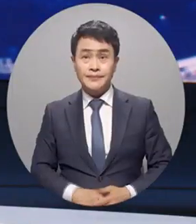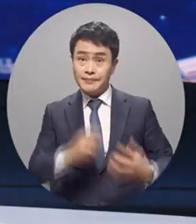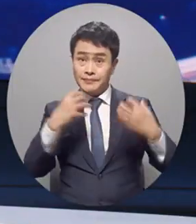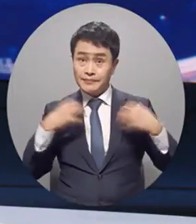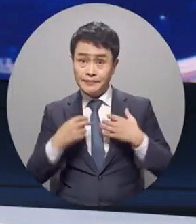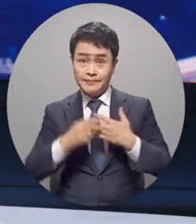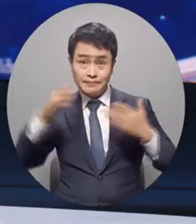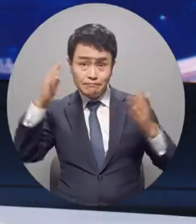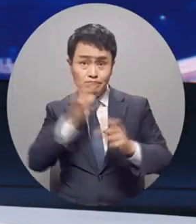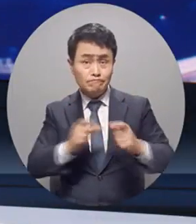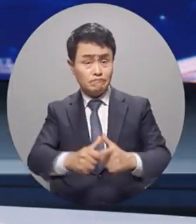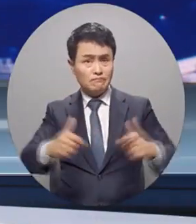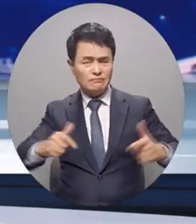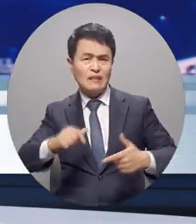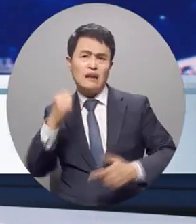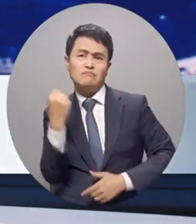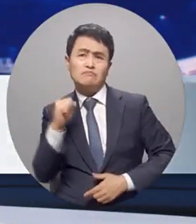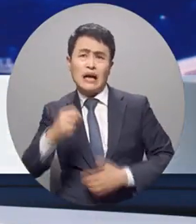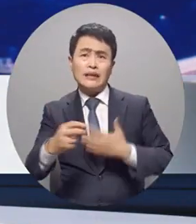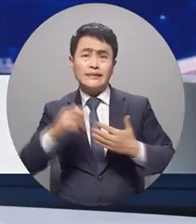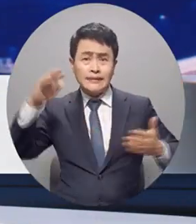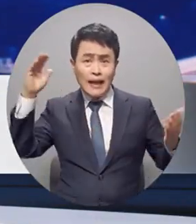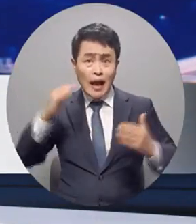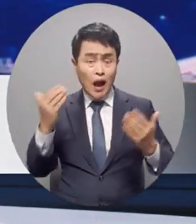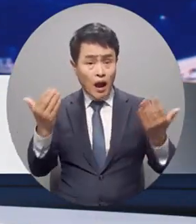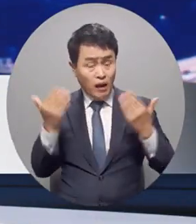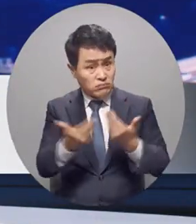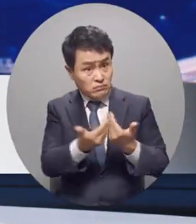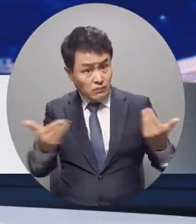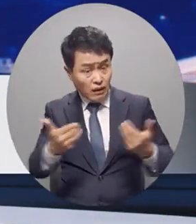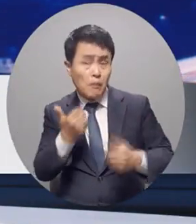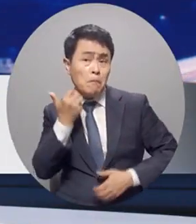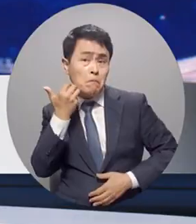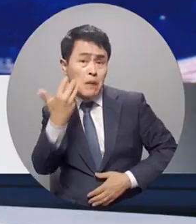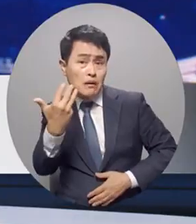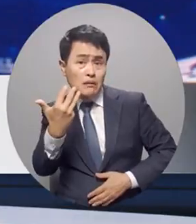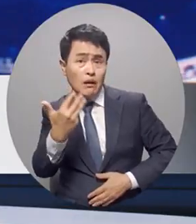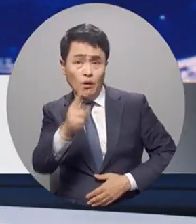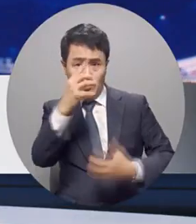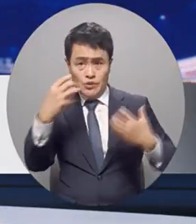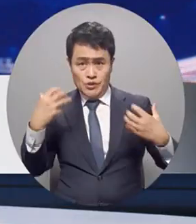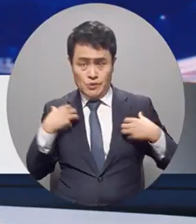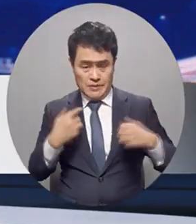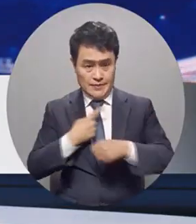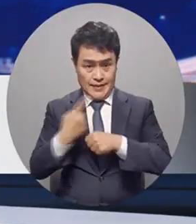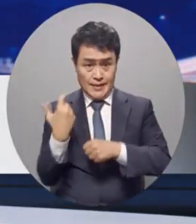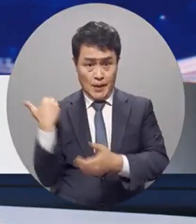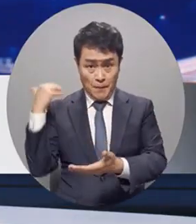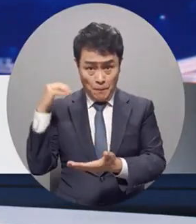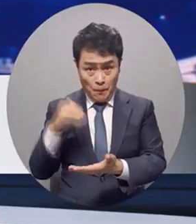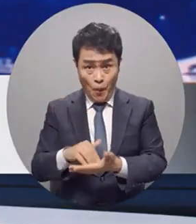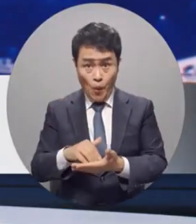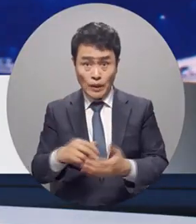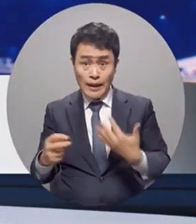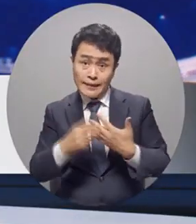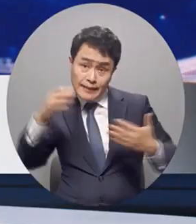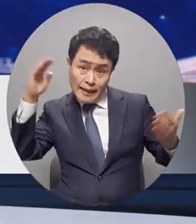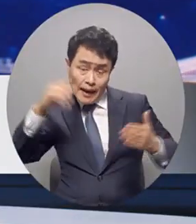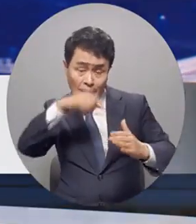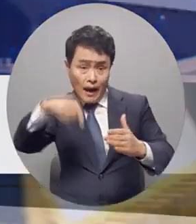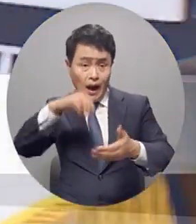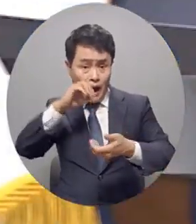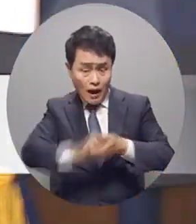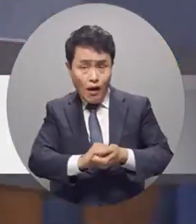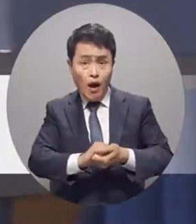정부의 의대정원 증원의 반발해 의대생들이 학교를 떠난지 8개월 만에 정부가 내년에 복귀하기로 한 의대생의 한해